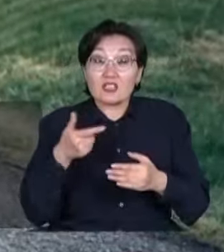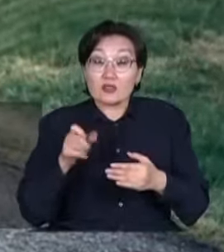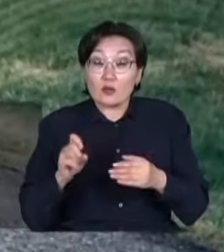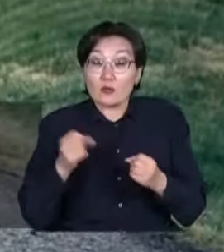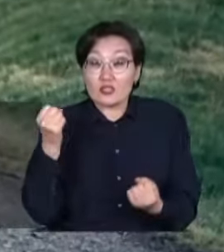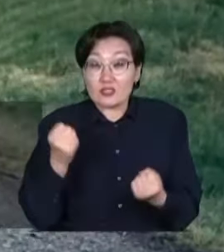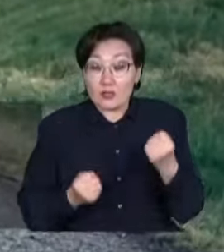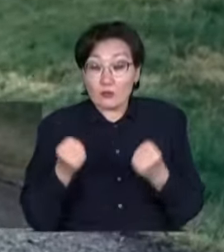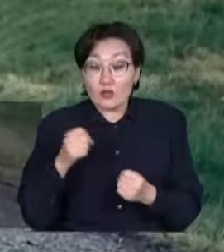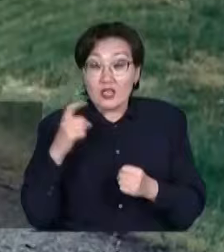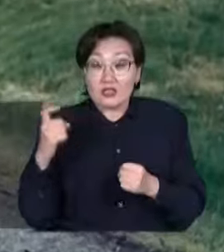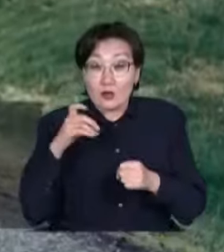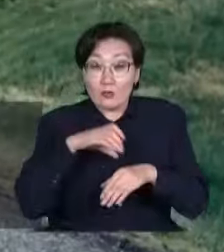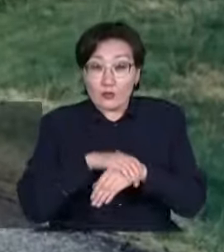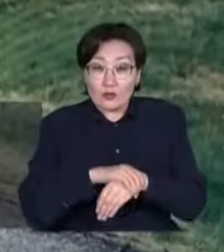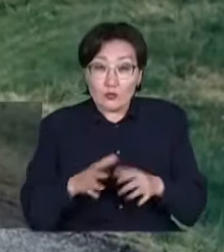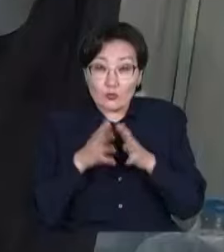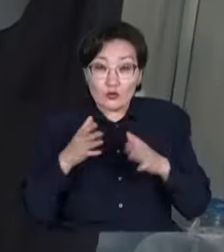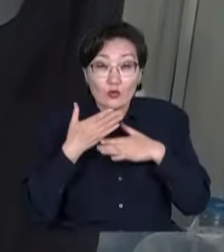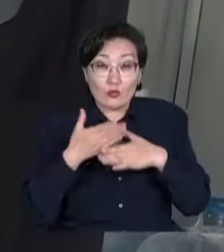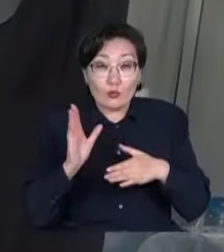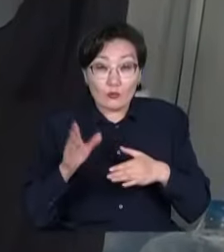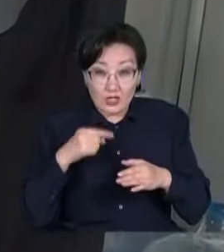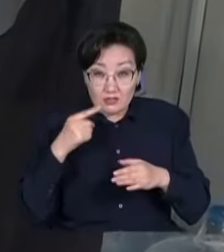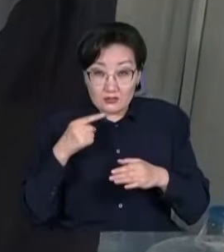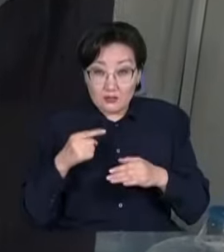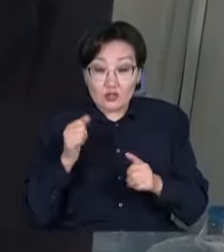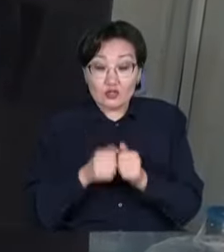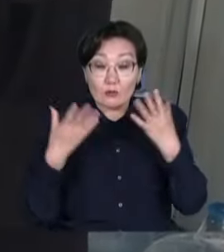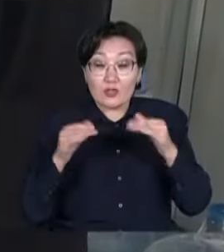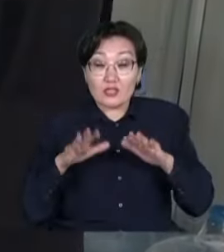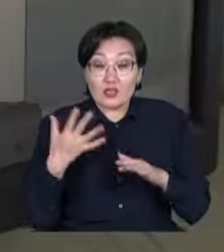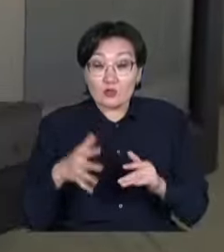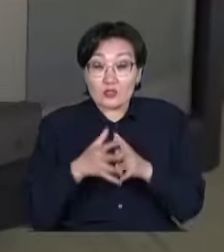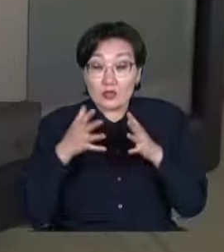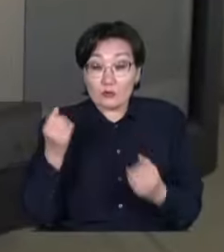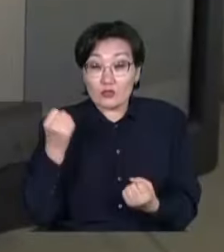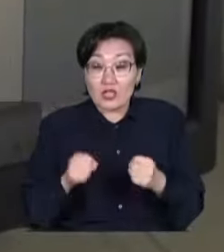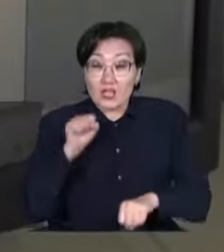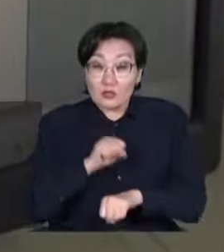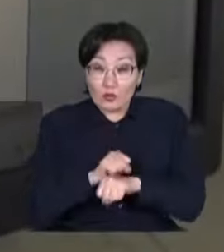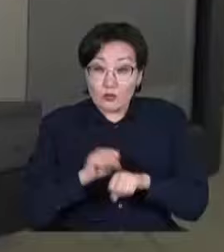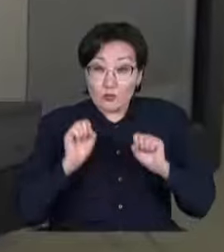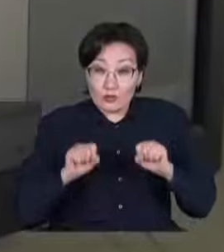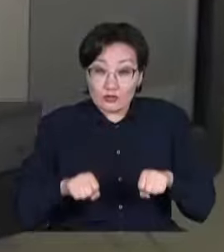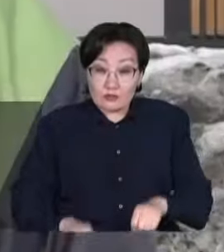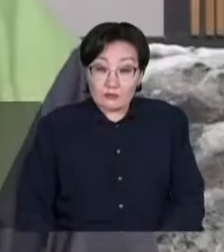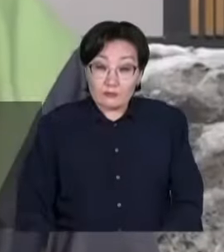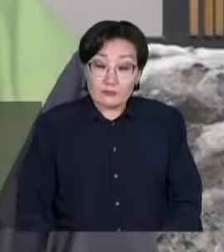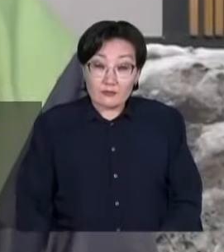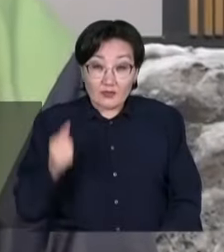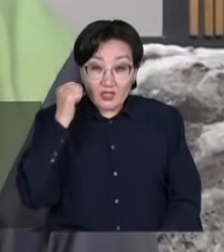темір тұлпар иелерін анықтауға үлкен көмек боларын айтады. Себебі олар күніне тек 50-ден аса ғана көлікті тоқтатуға қауқарлы.